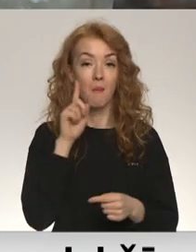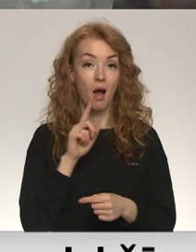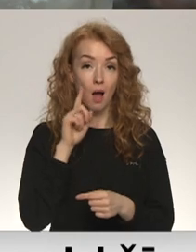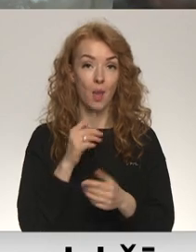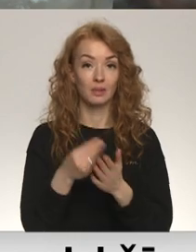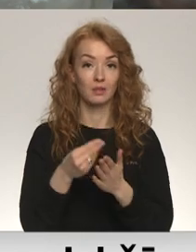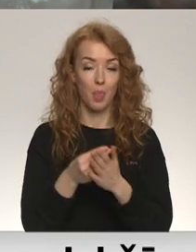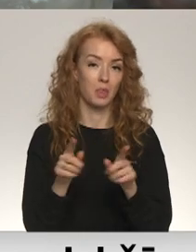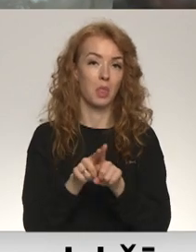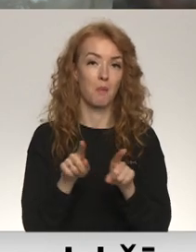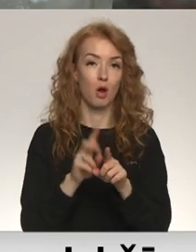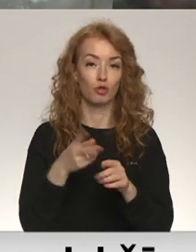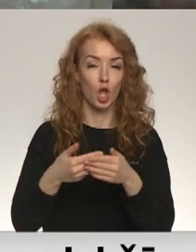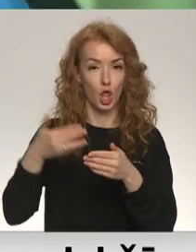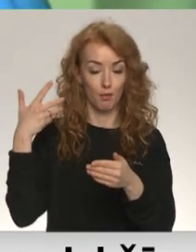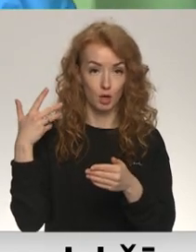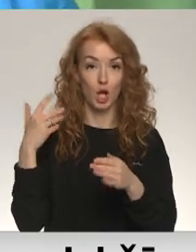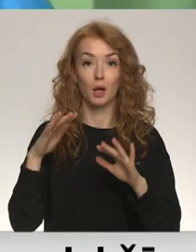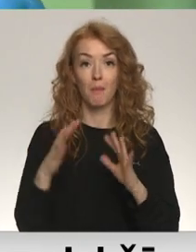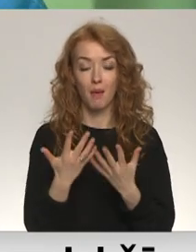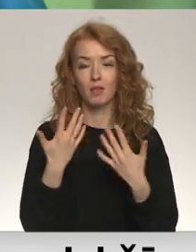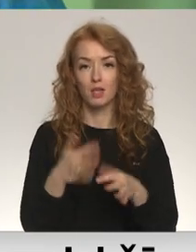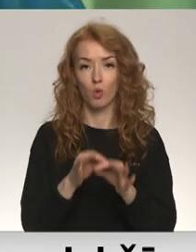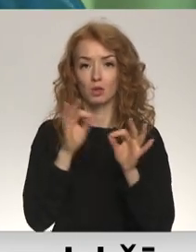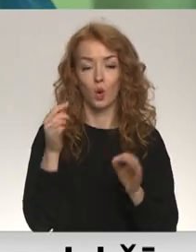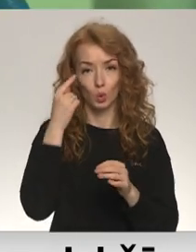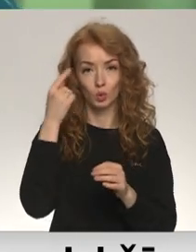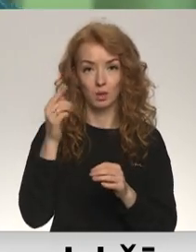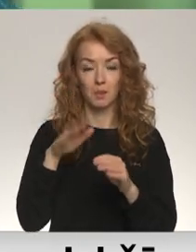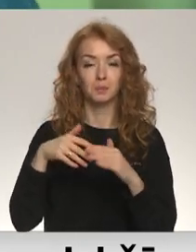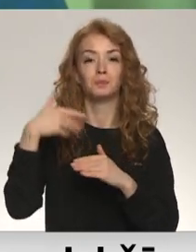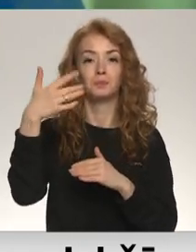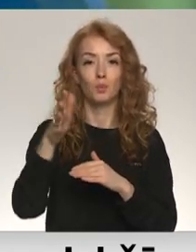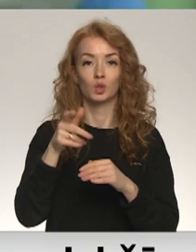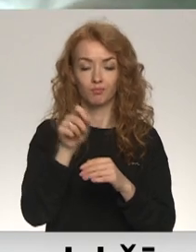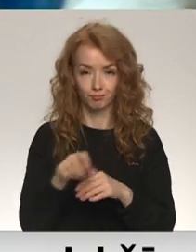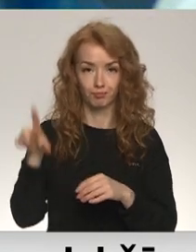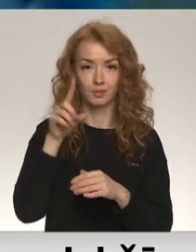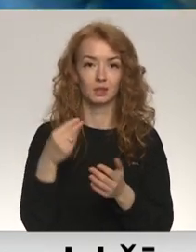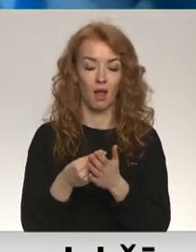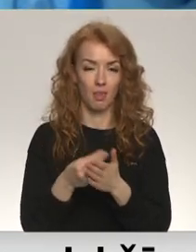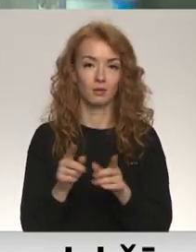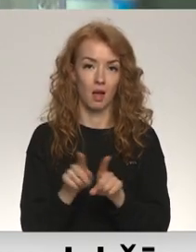to cenas ir tādas pašas kā iepriekš, taču jau tiek saņemtas ziņas par gaidāmo sadārdzinājumu arī šajā